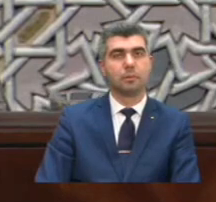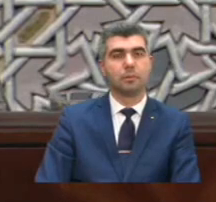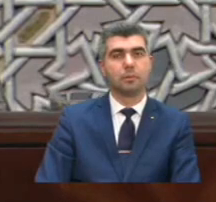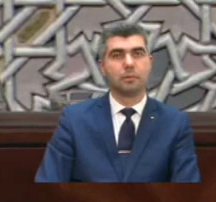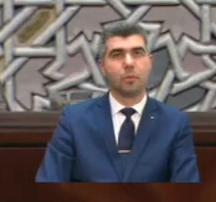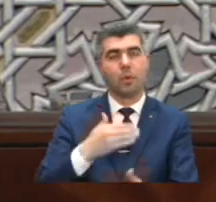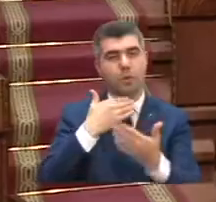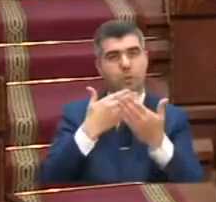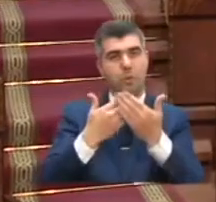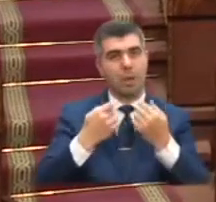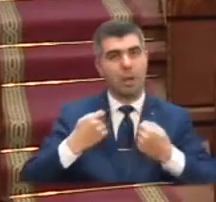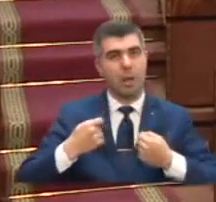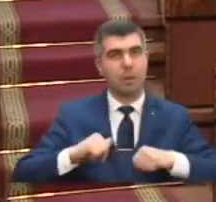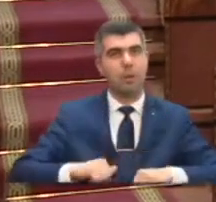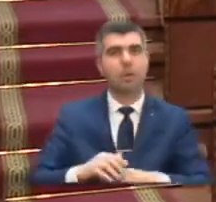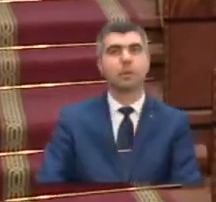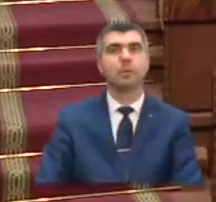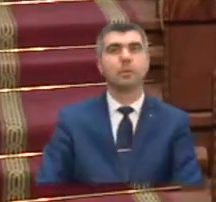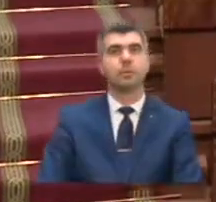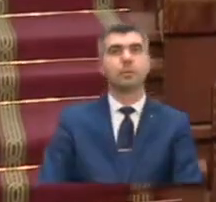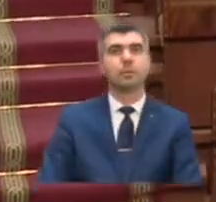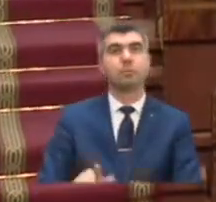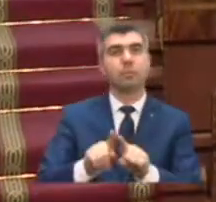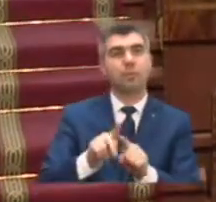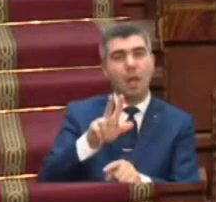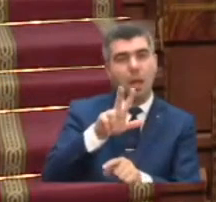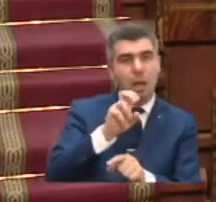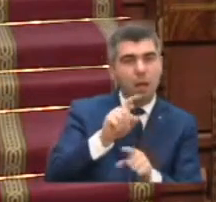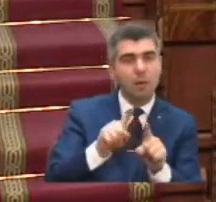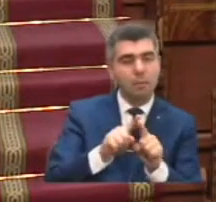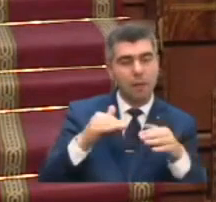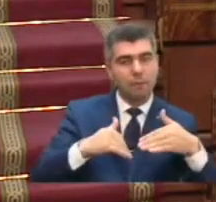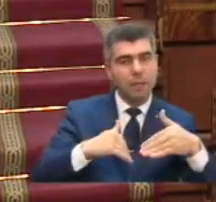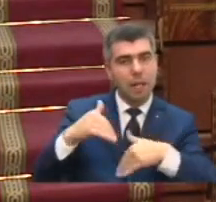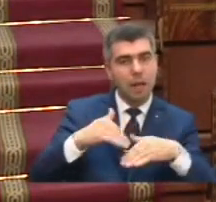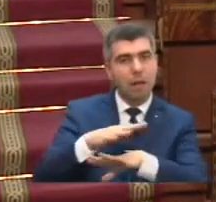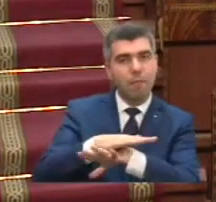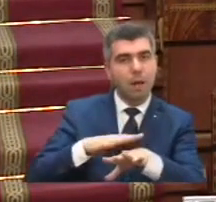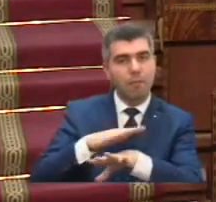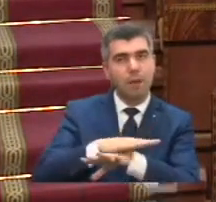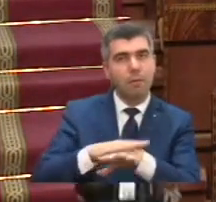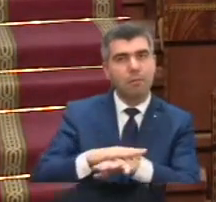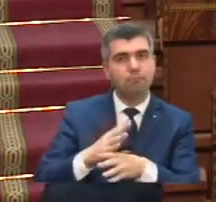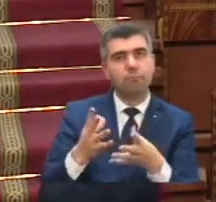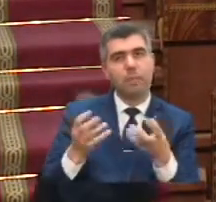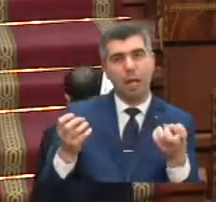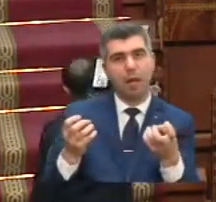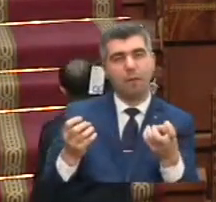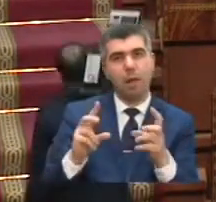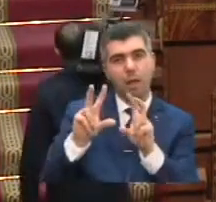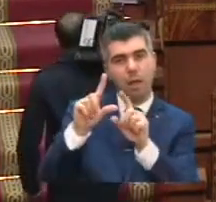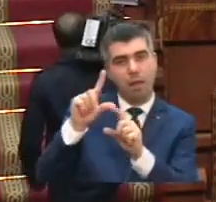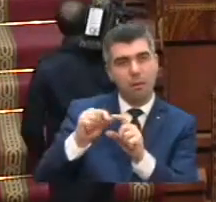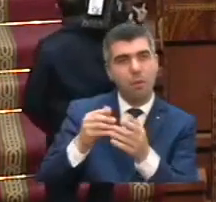شكرا السيد الرئيس. السيد الوزير، تعرف الشبكة الطرقية بين الجهات خللا واضحا ونقصا كبيرا، خاصة بعد إعادة